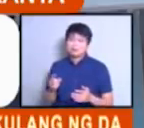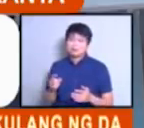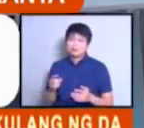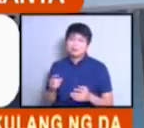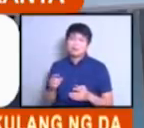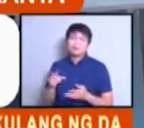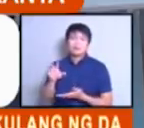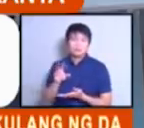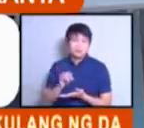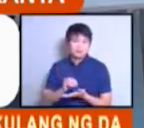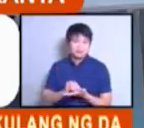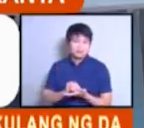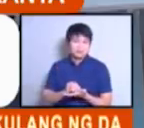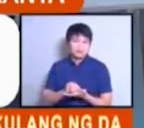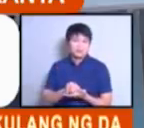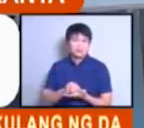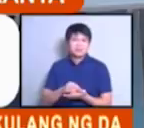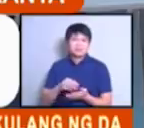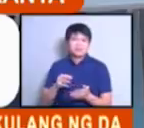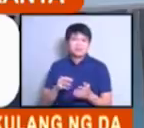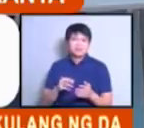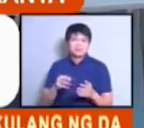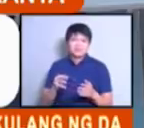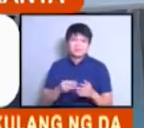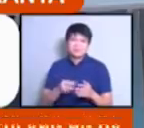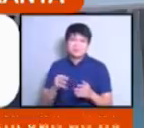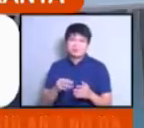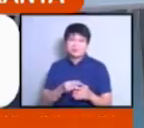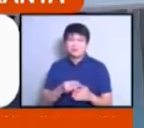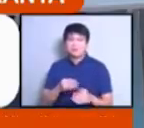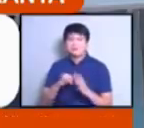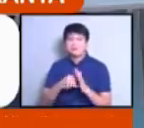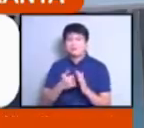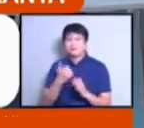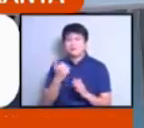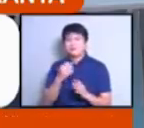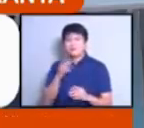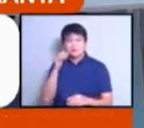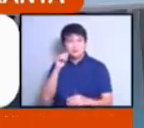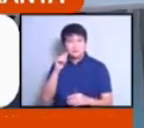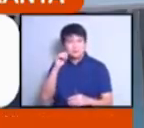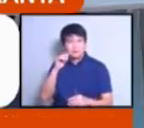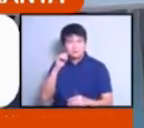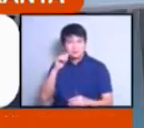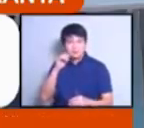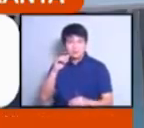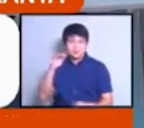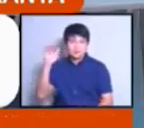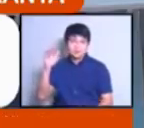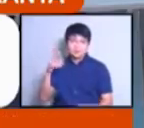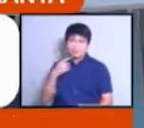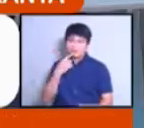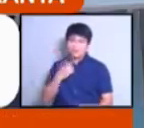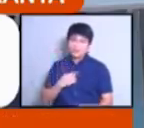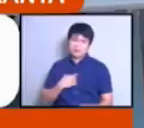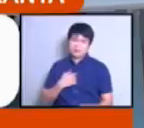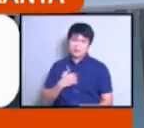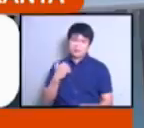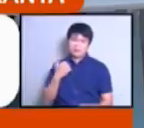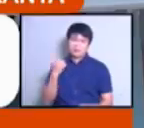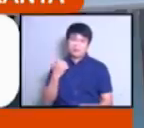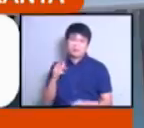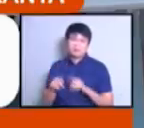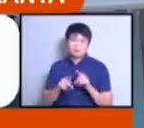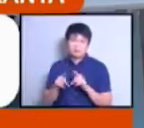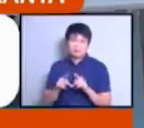na original yan eh. Ayon sa Amerika na composer, no, singer, si Anne Murray. Po, sinabihan pa nga ako ng ibang tao na sinisira ko daw yung